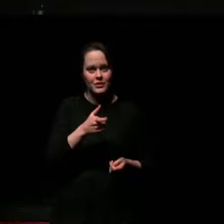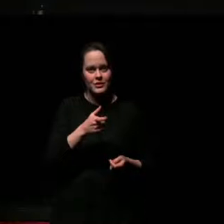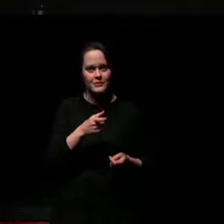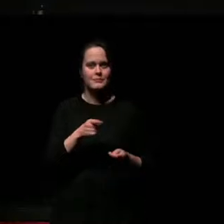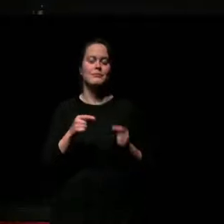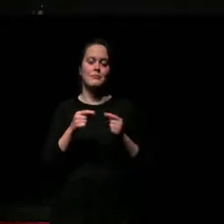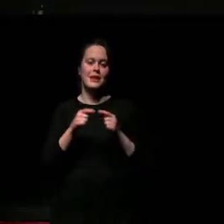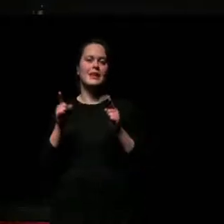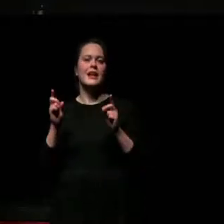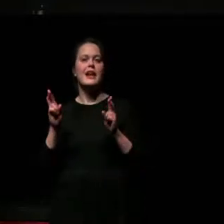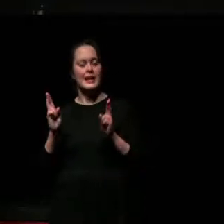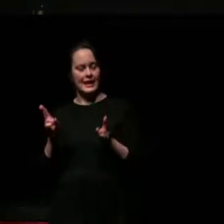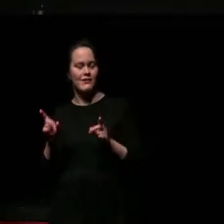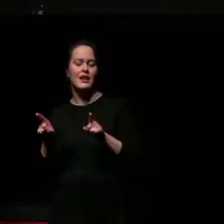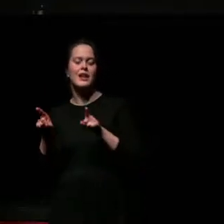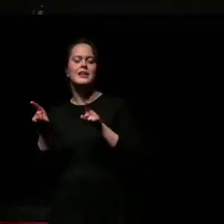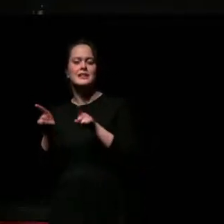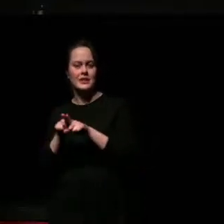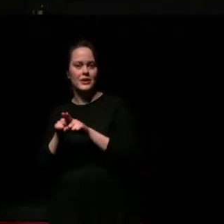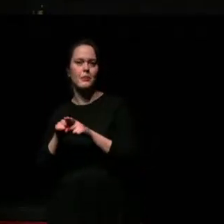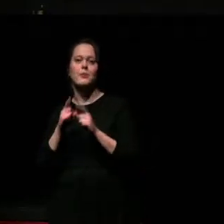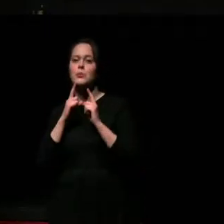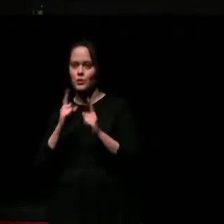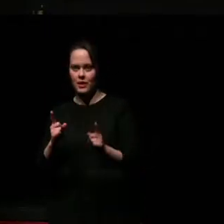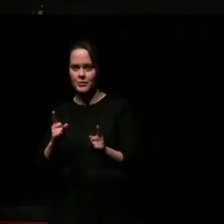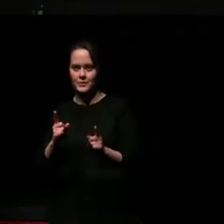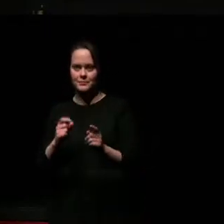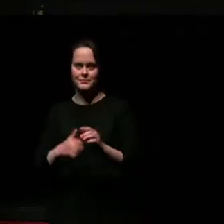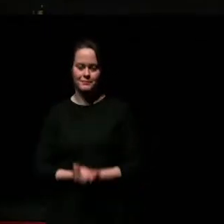budskapet. Ok, feel good.